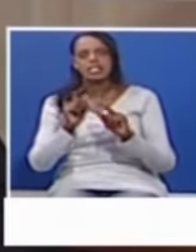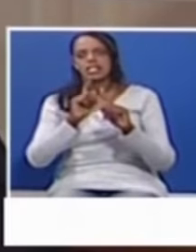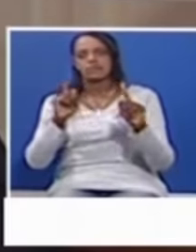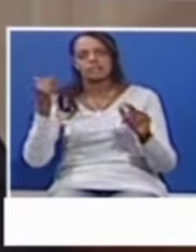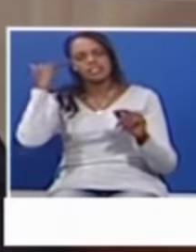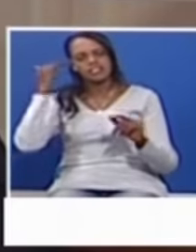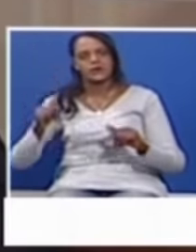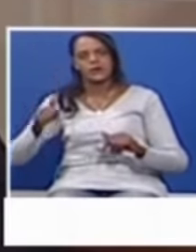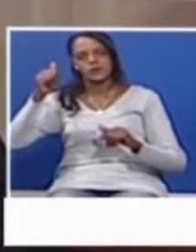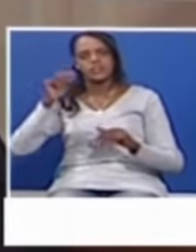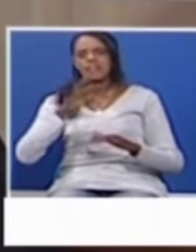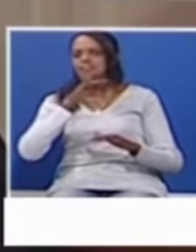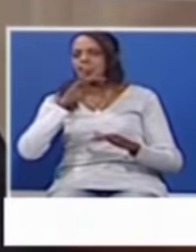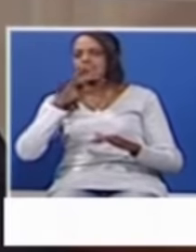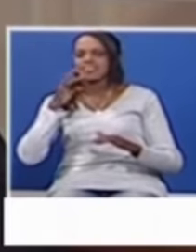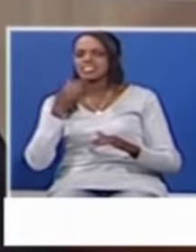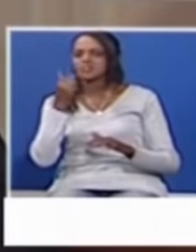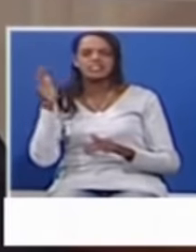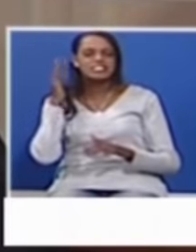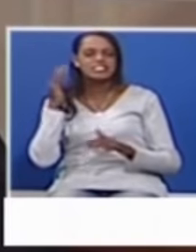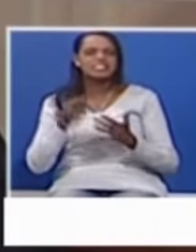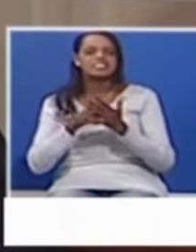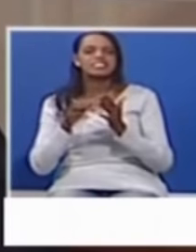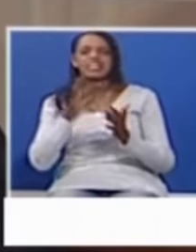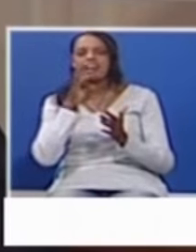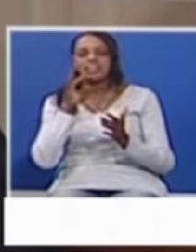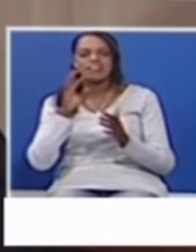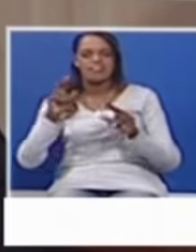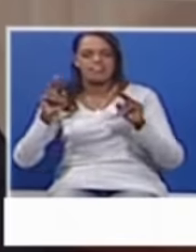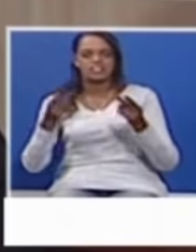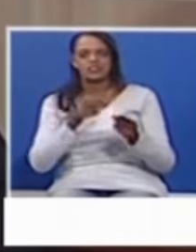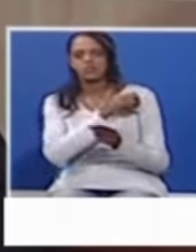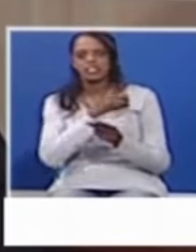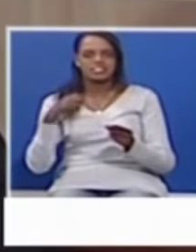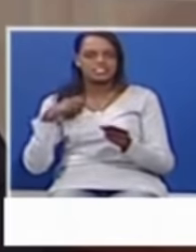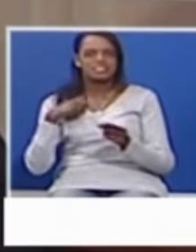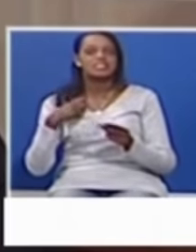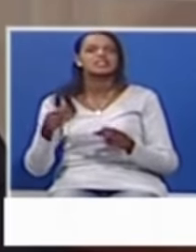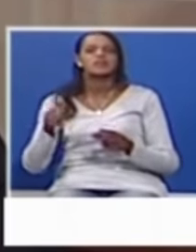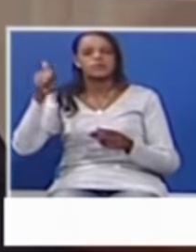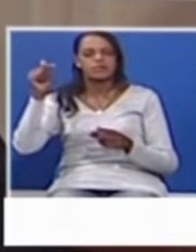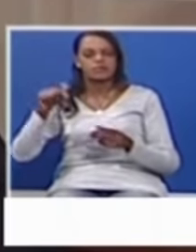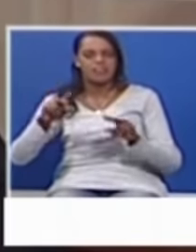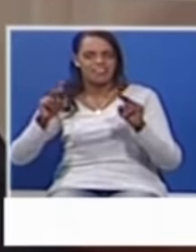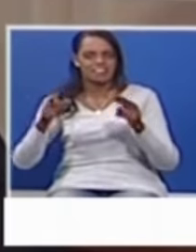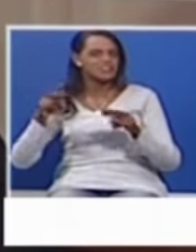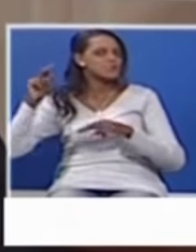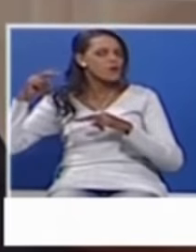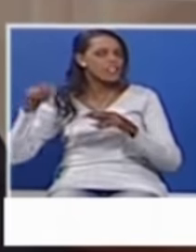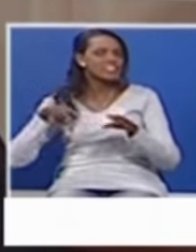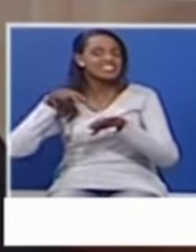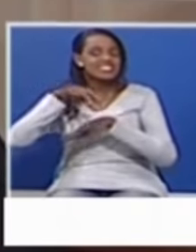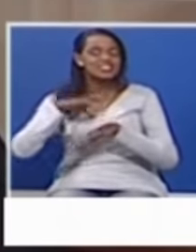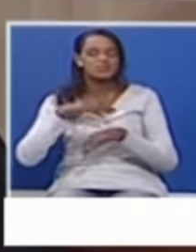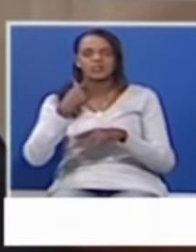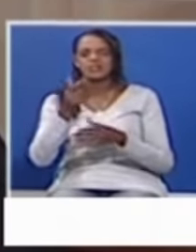إيرتران إتيبيان يأكر زبلو لغزية سلزة أخلي أب إتيبيا زمت أحدش من قصة زوت أو مقلتي ناب حدش موائلة سقاقيرو كمزر